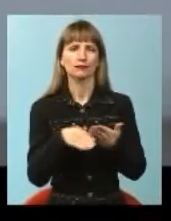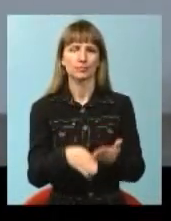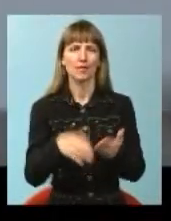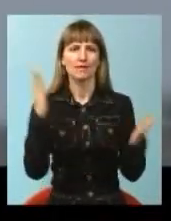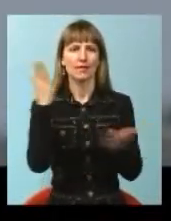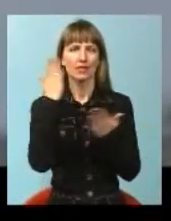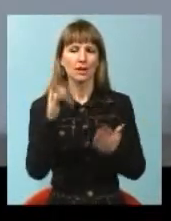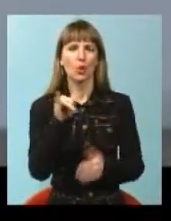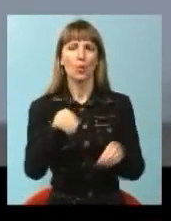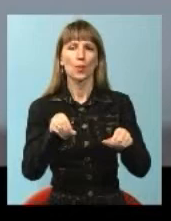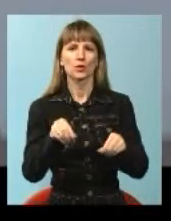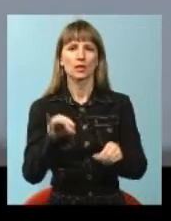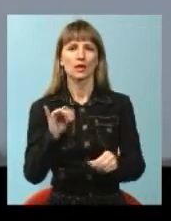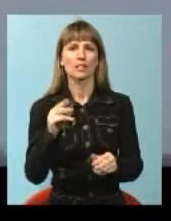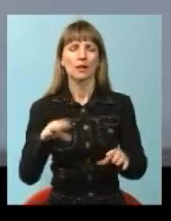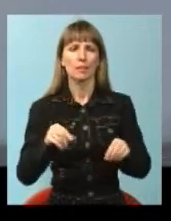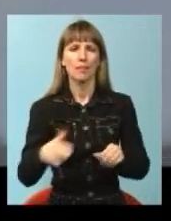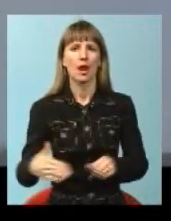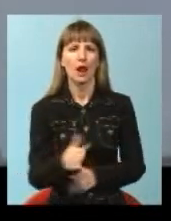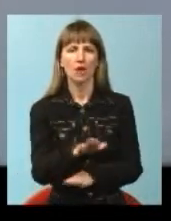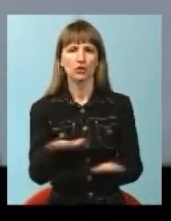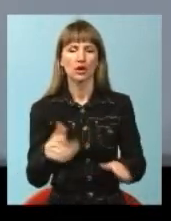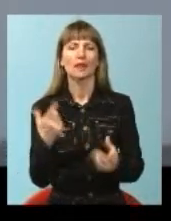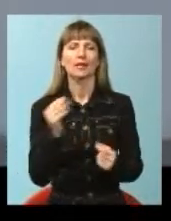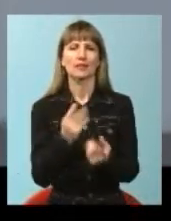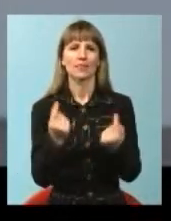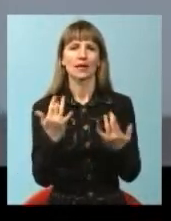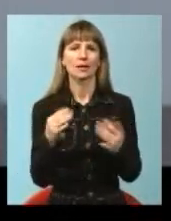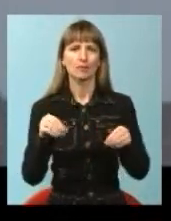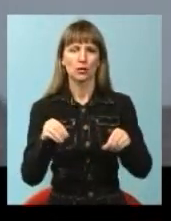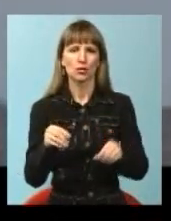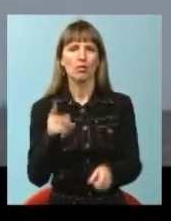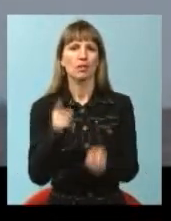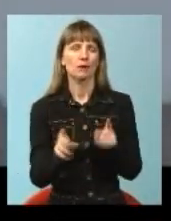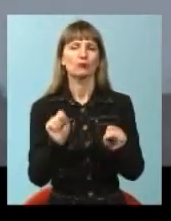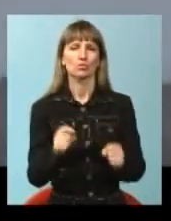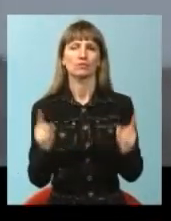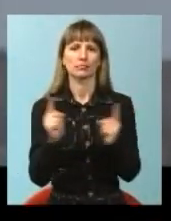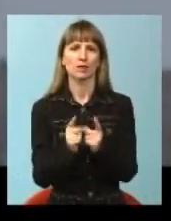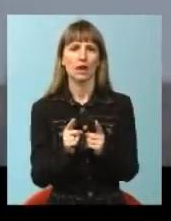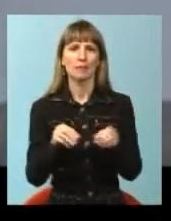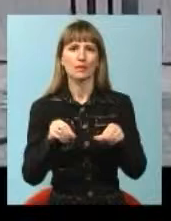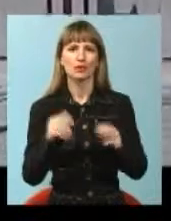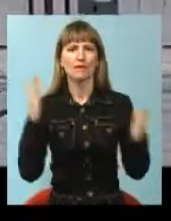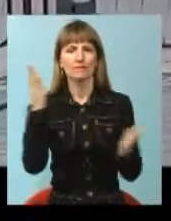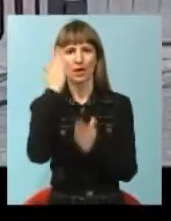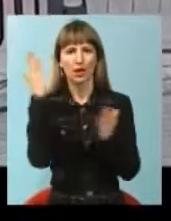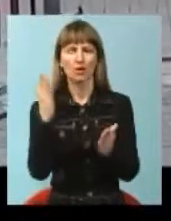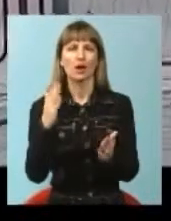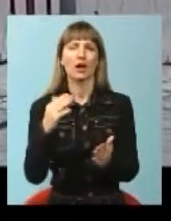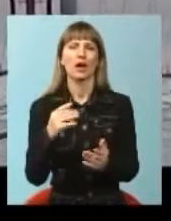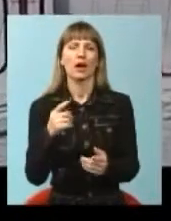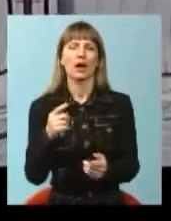завдяки вітру. А от у пустелях та на пляжах, де знаходиться велика кількість піску, Нерідко можна спостерігати піщаний вихор.